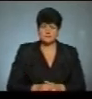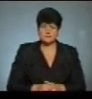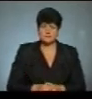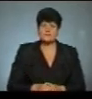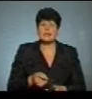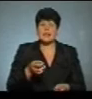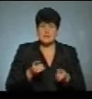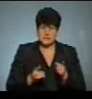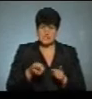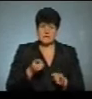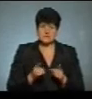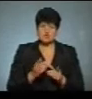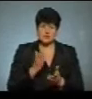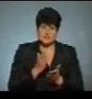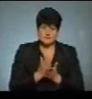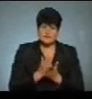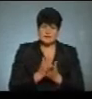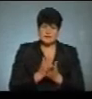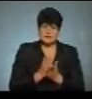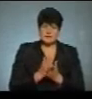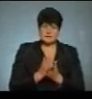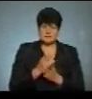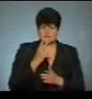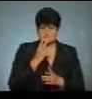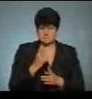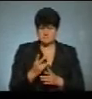Дійсно, є певна динаміка. І